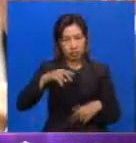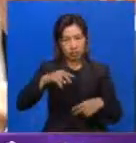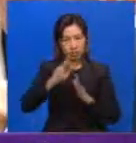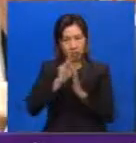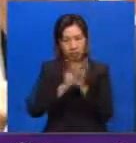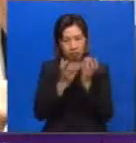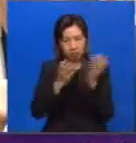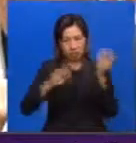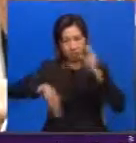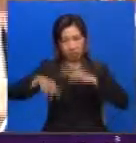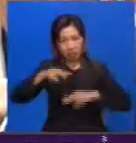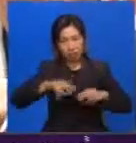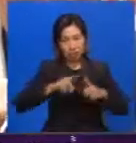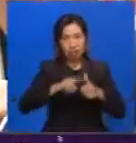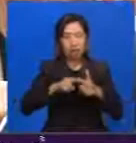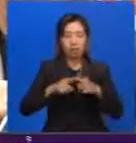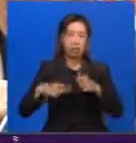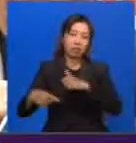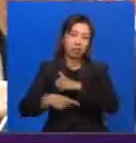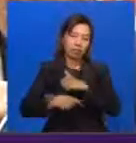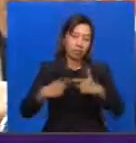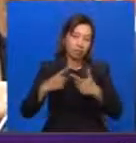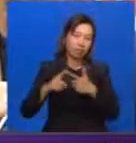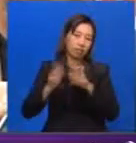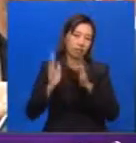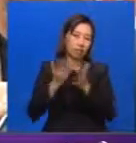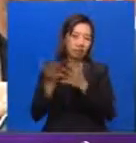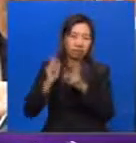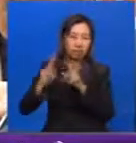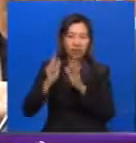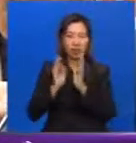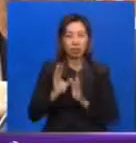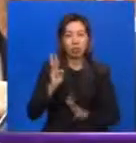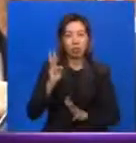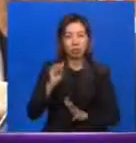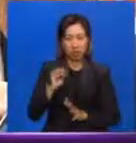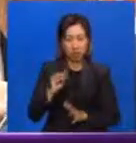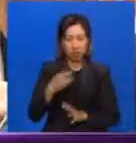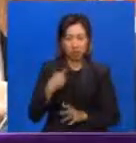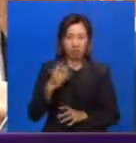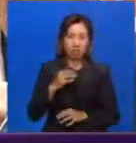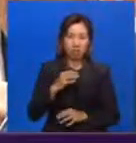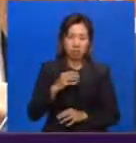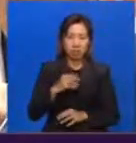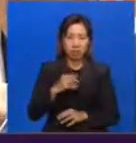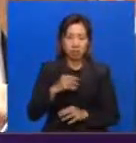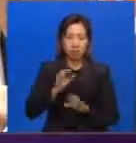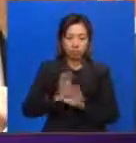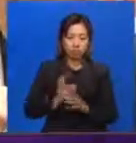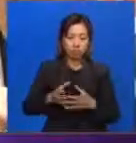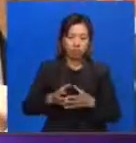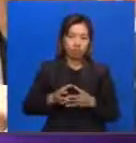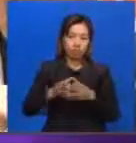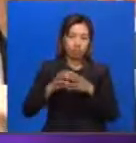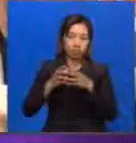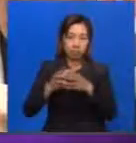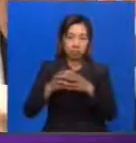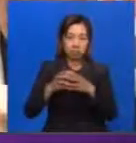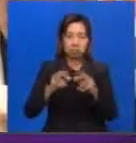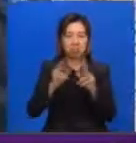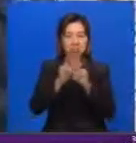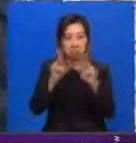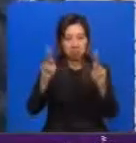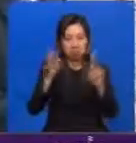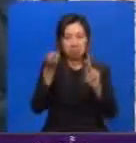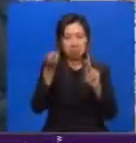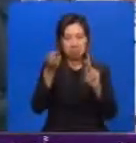ชาวนาชาวไร่และผู้บริโภคกว่า 60คนได้เดินทางไปยื่นฟ้องนายกรัฐมนตรีคณะกรรมการนโยบายข้าวแห่ง